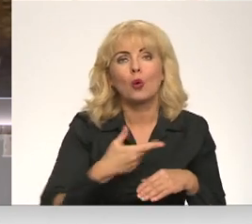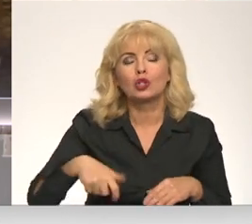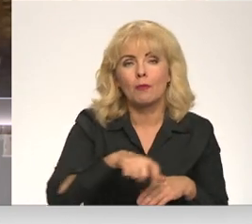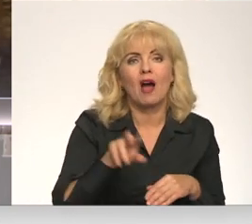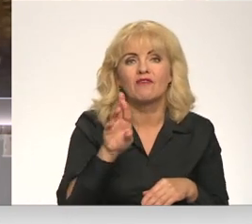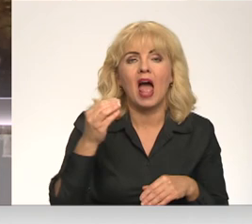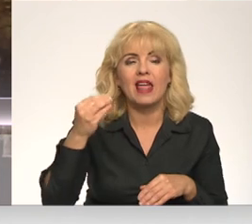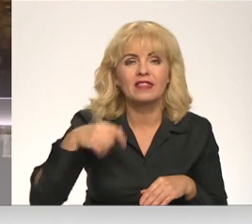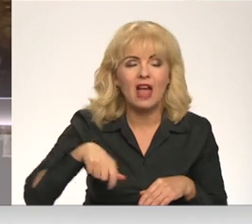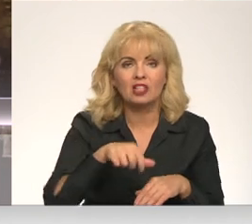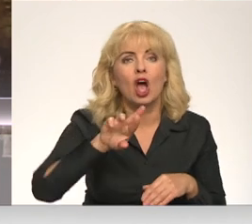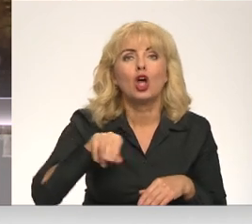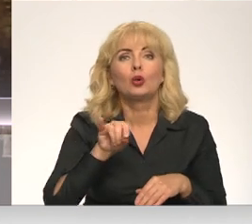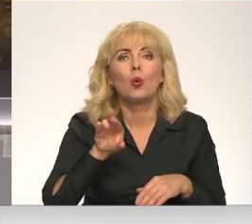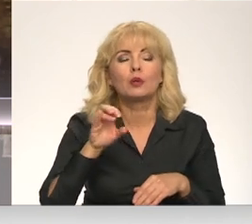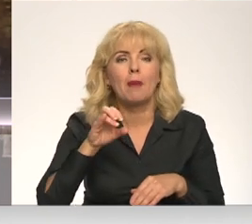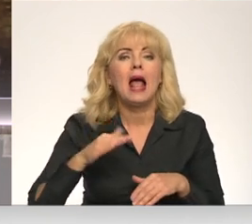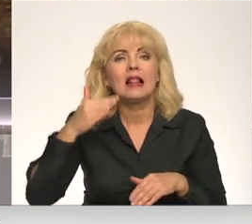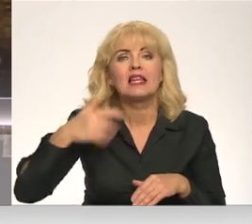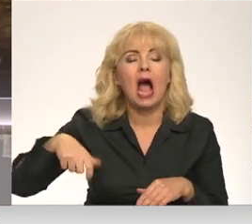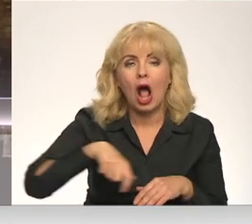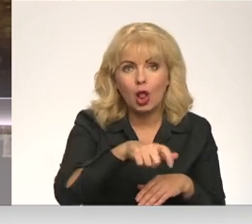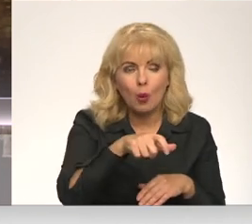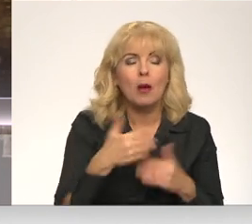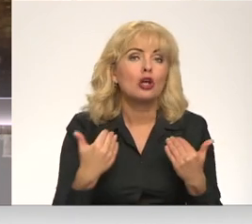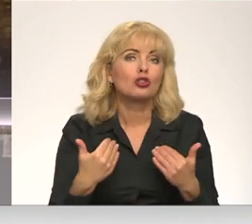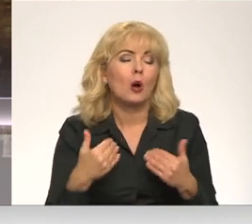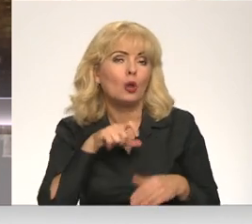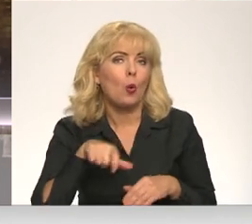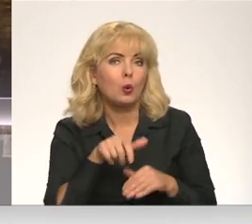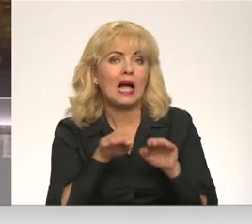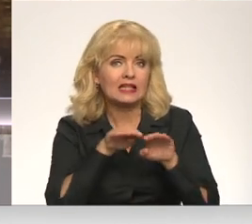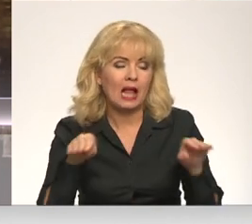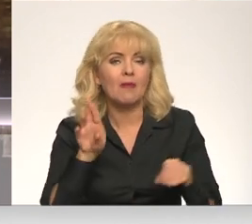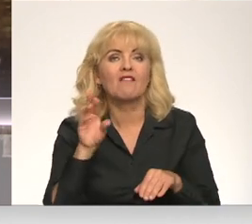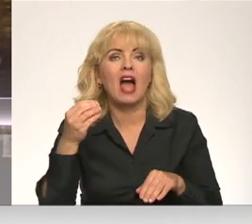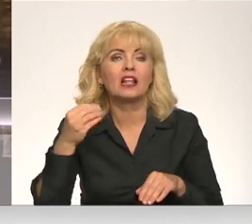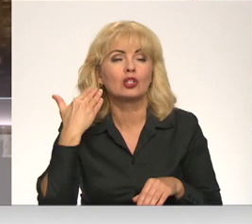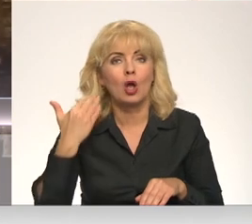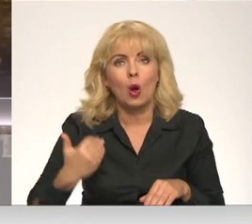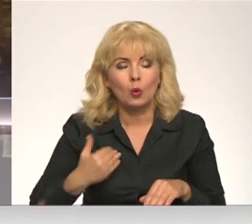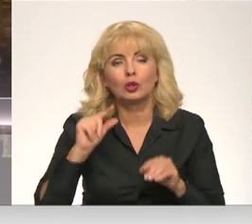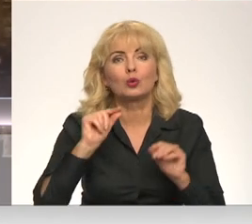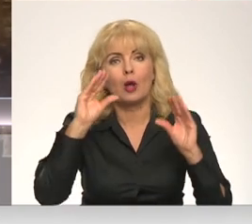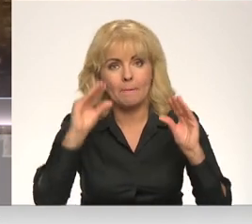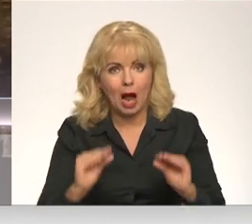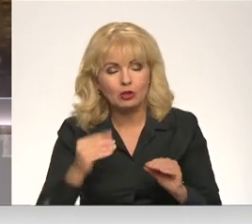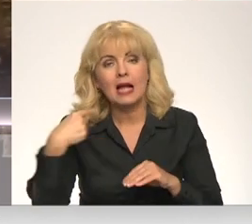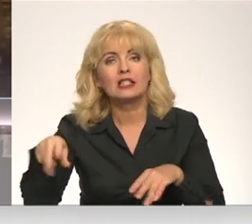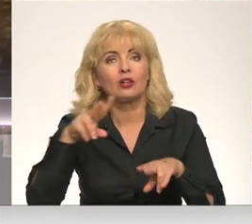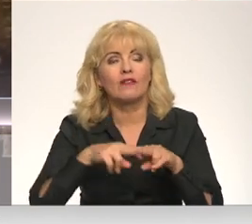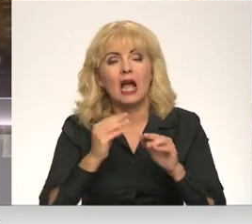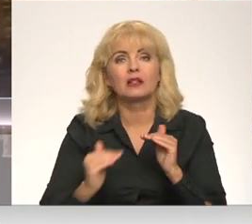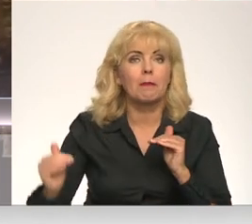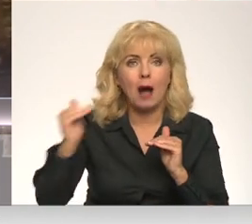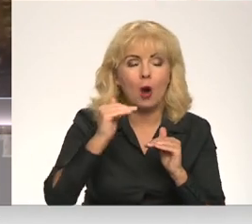Ventas lejtecē un Durbē, kā arī Lielupes augštecē. Kaut arī šodien ūdens līmenis Ventā Kuldīgas novadā nedaudz krities, citvietas aizvien